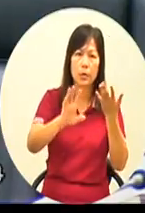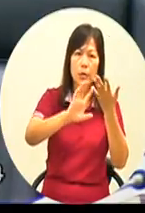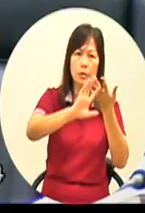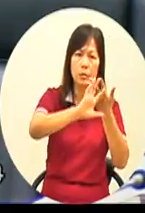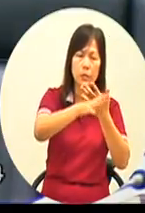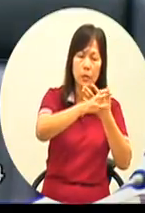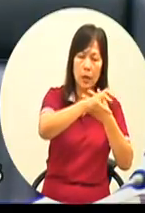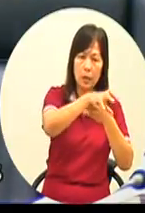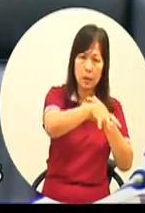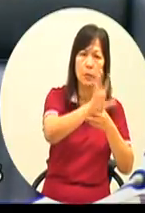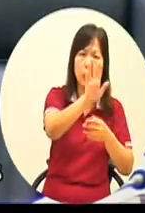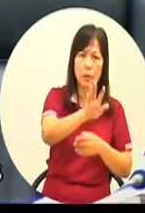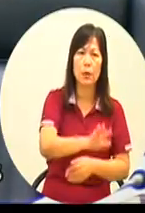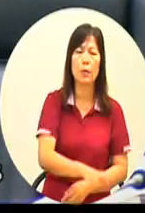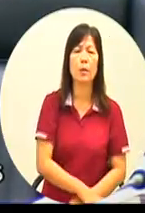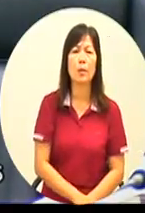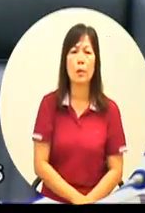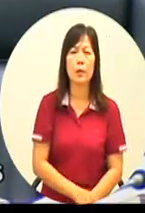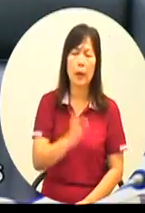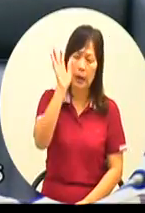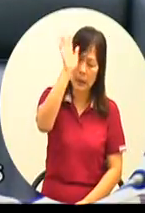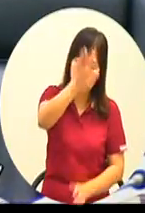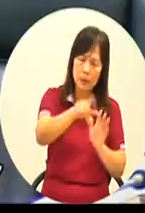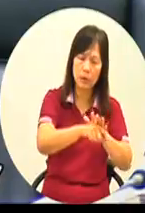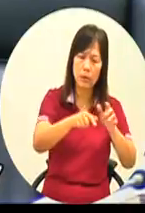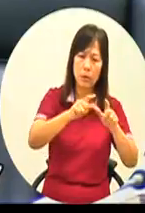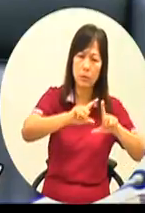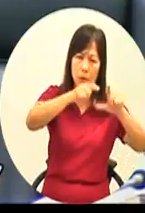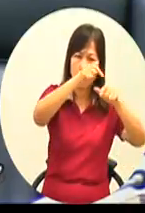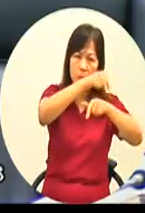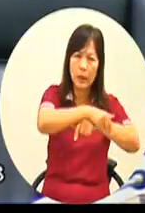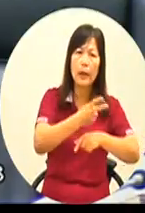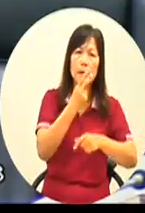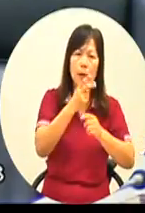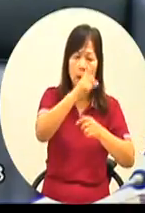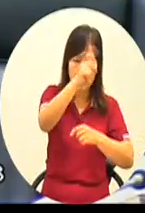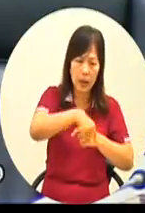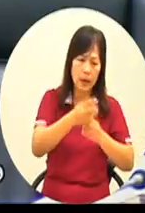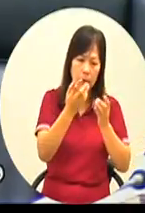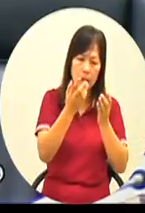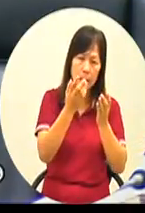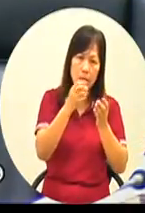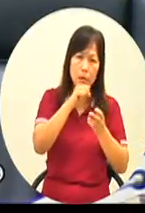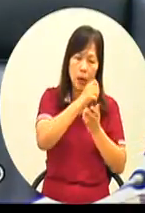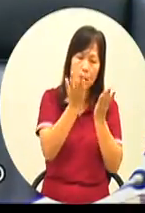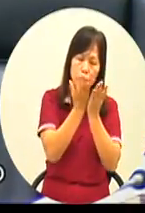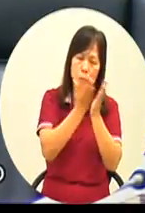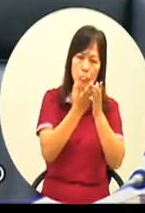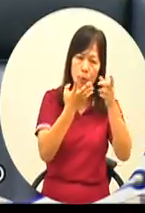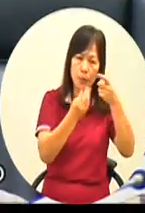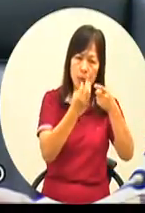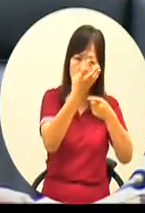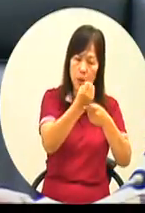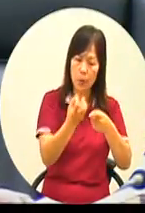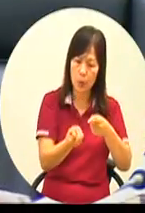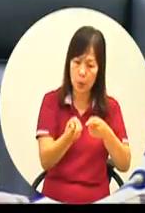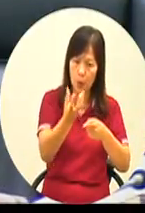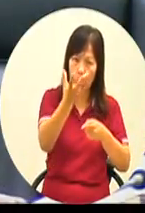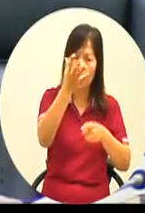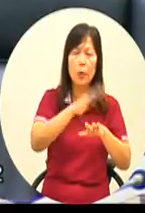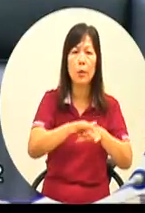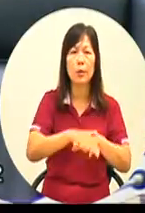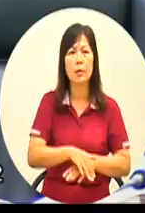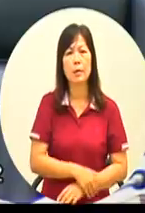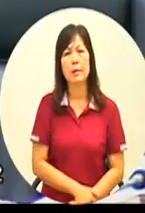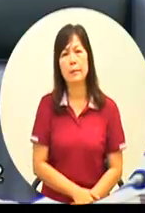区域，但是未来也许东南亚的学生到台湾来读书的比例会越来越高。那另外呢，